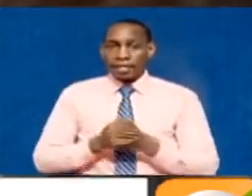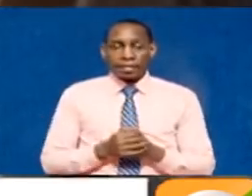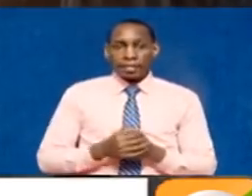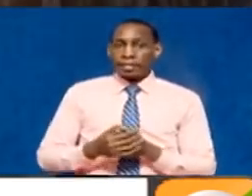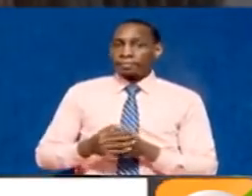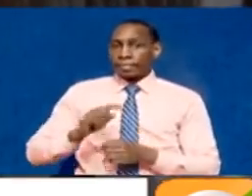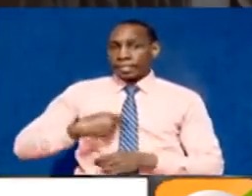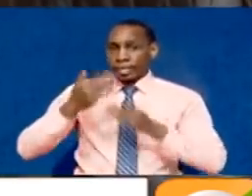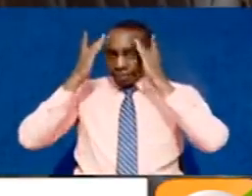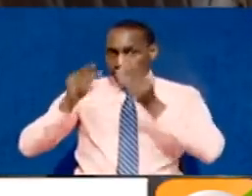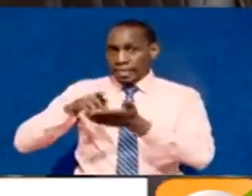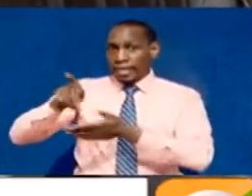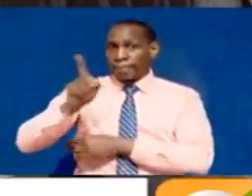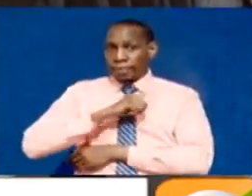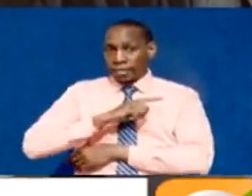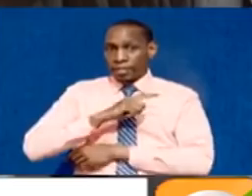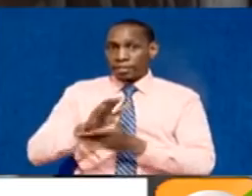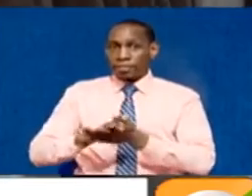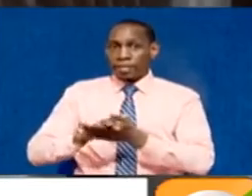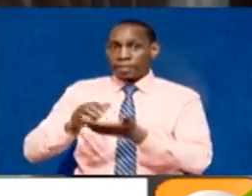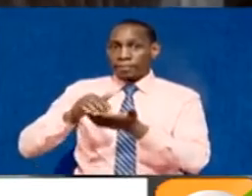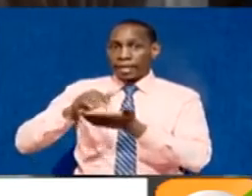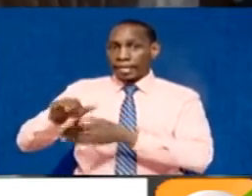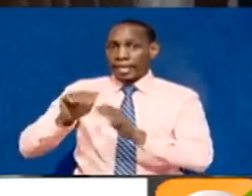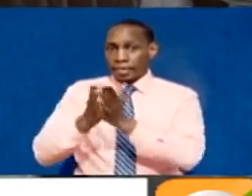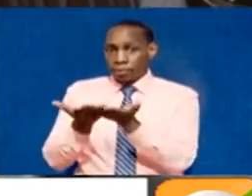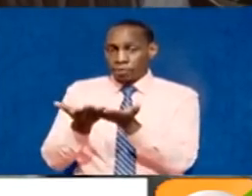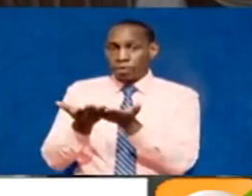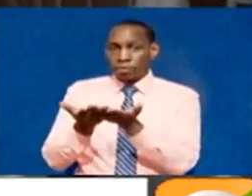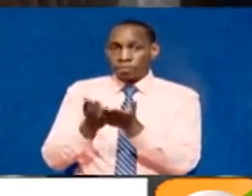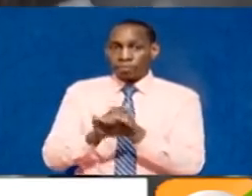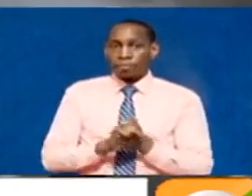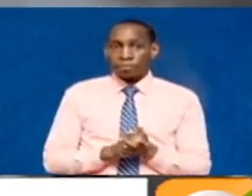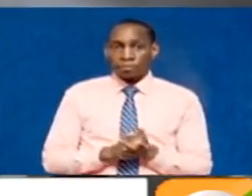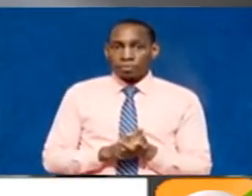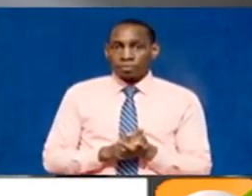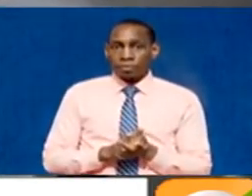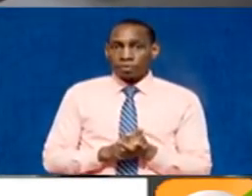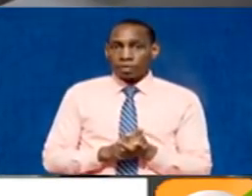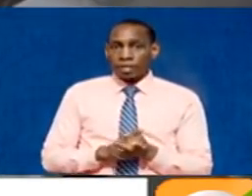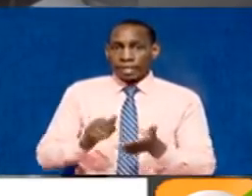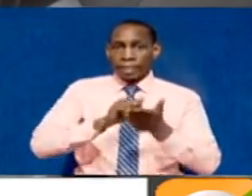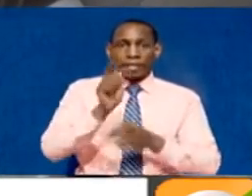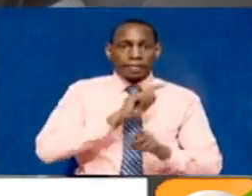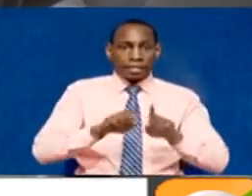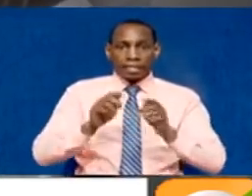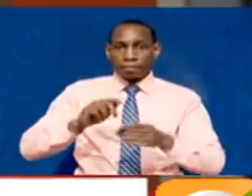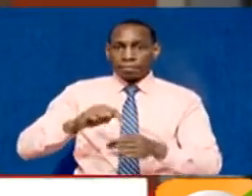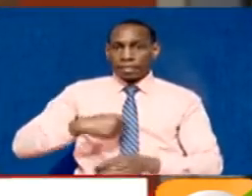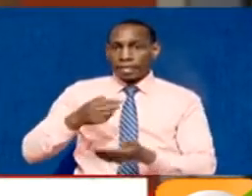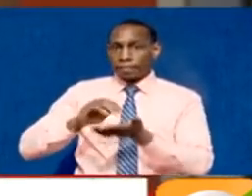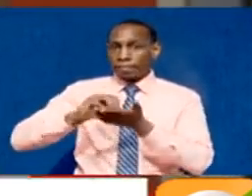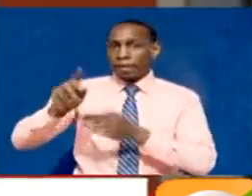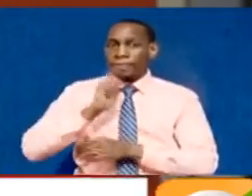Sami nikasema sawa, nitailipia. Akanitumia kwa soft copy, nika print, na mimi pia nikamtumia